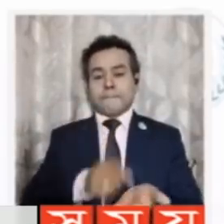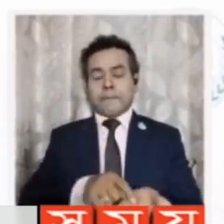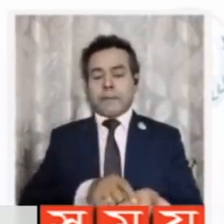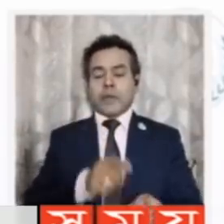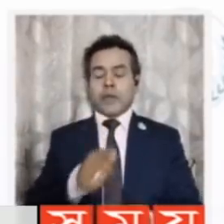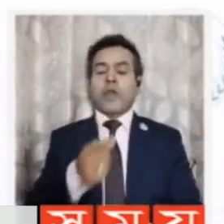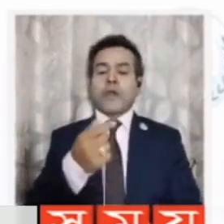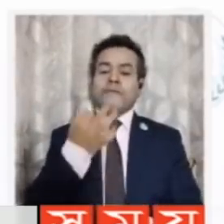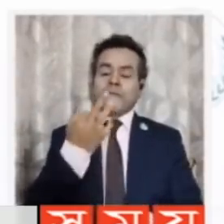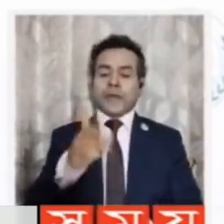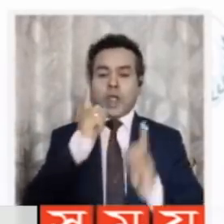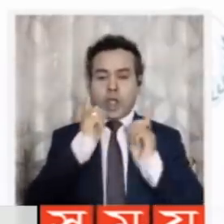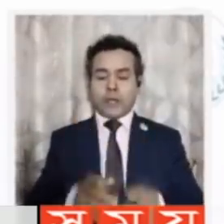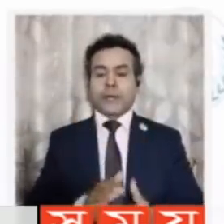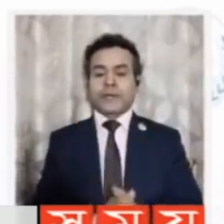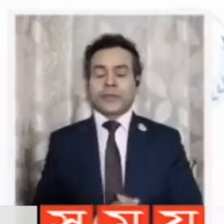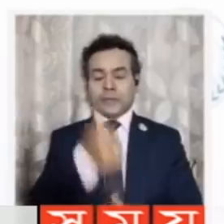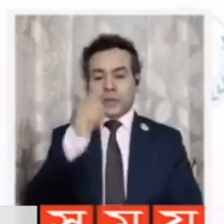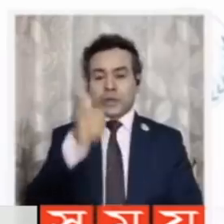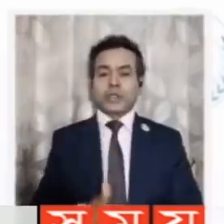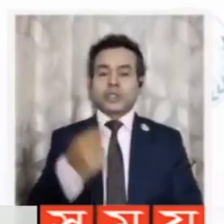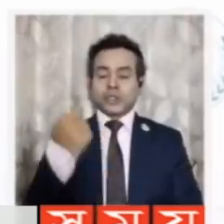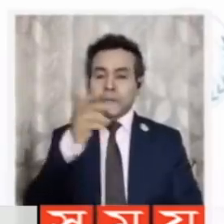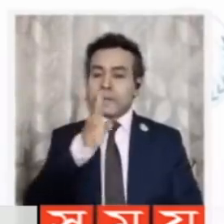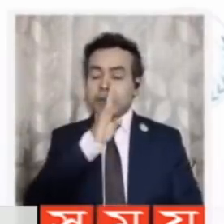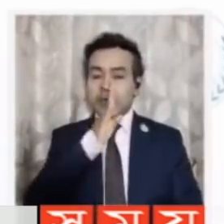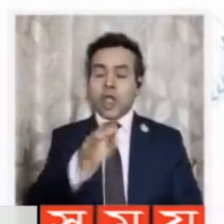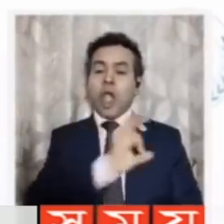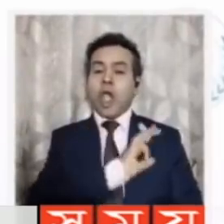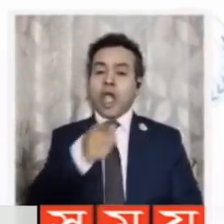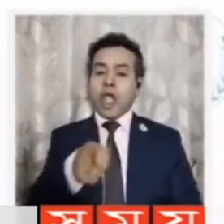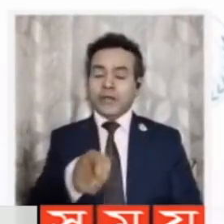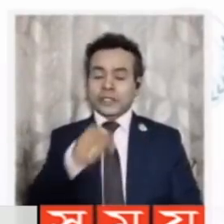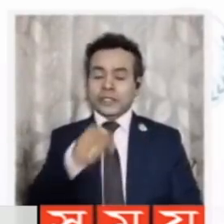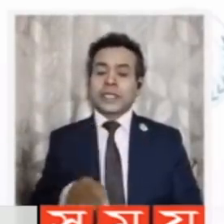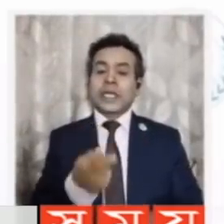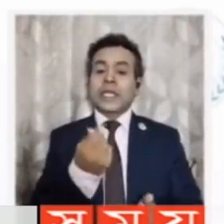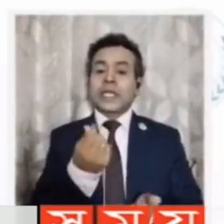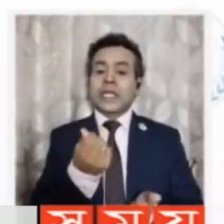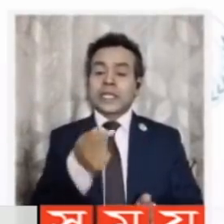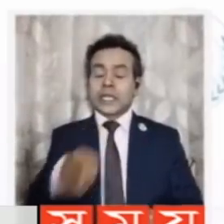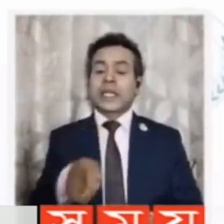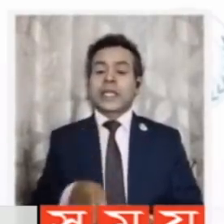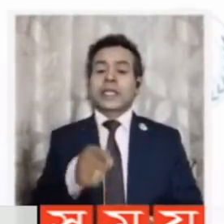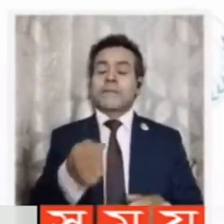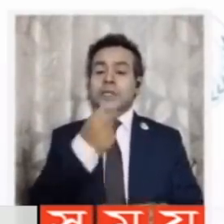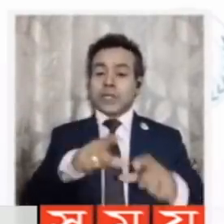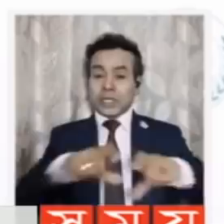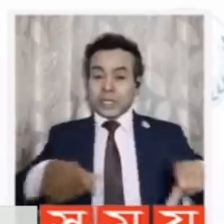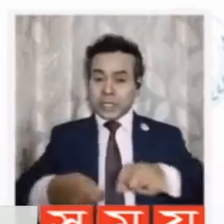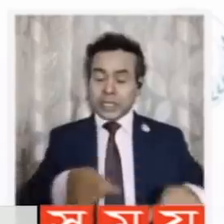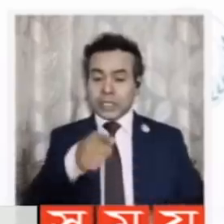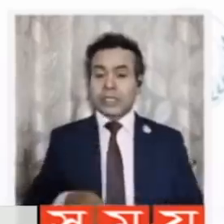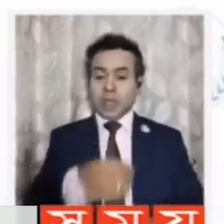অর্থ নিচ্ছেন তারা ক্যাশ এই অর্থটি যেই পরীক্ষাগারে তারা জমা দিচ্ছেন নমুনা